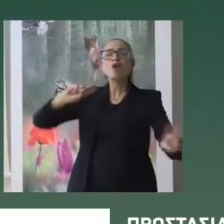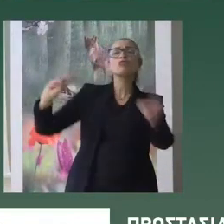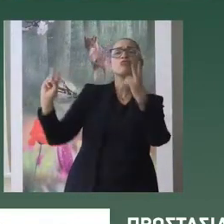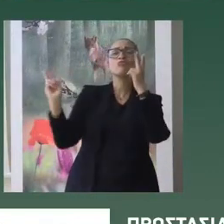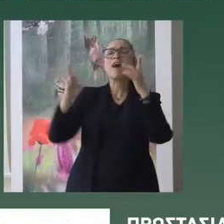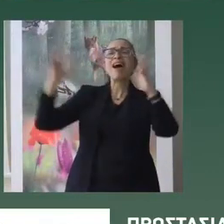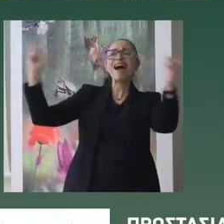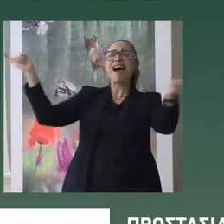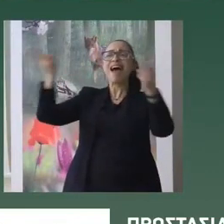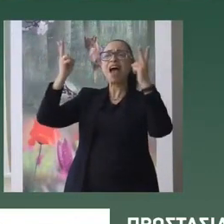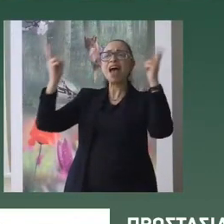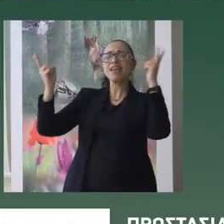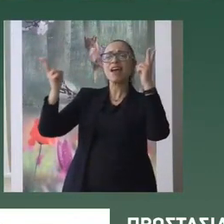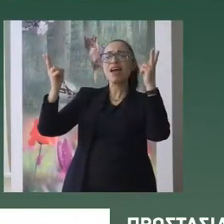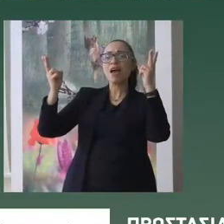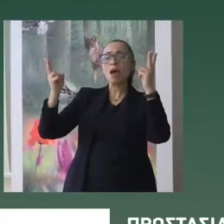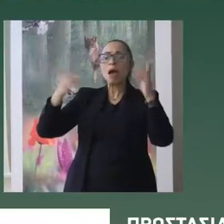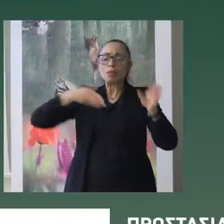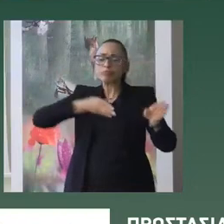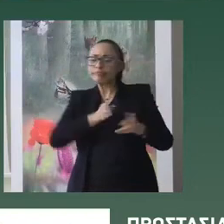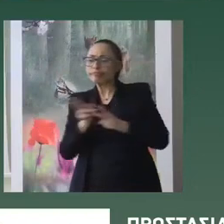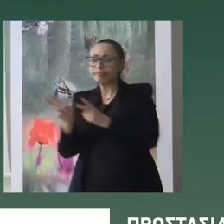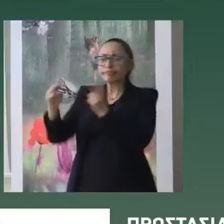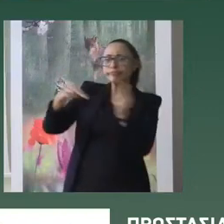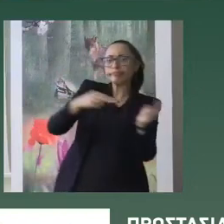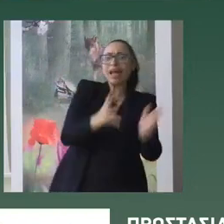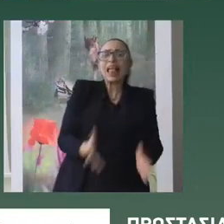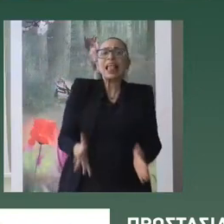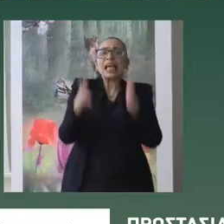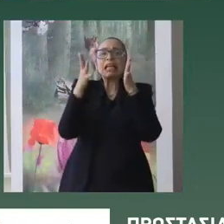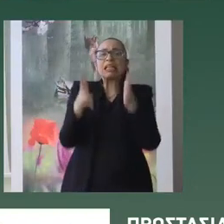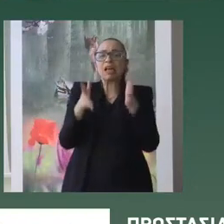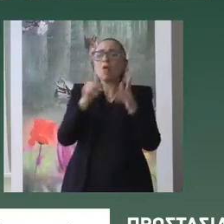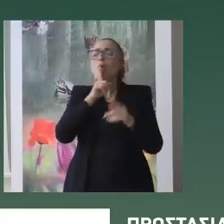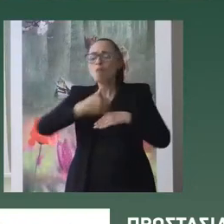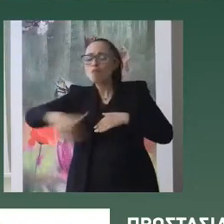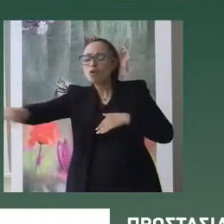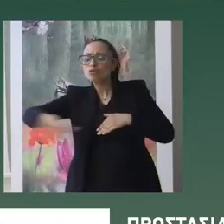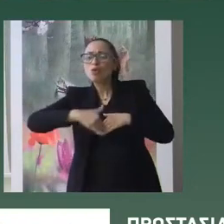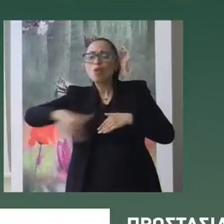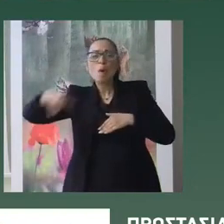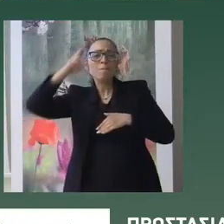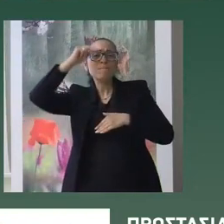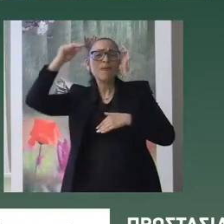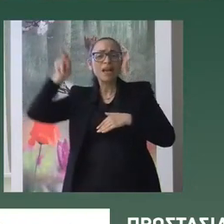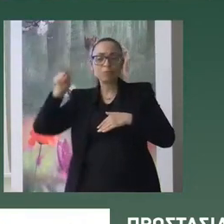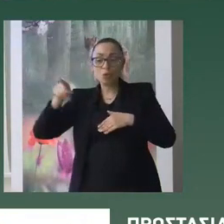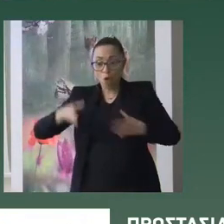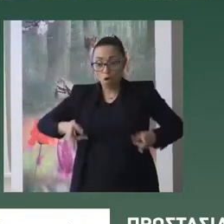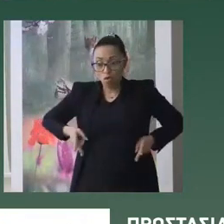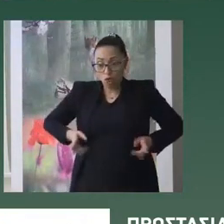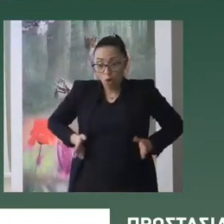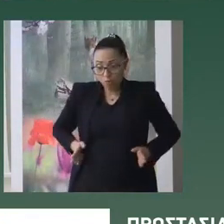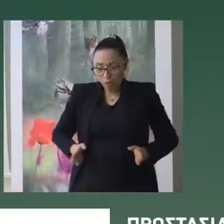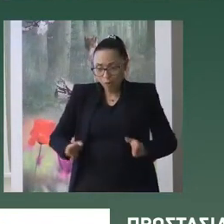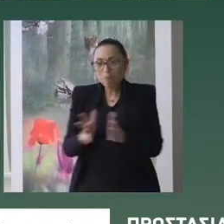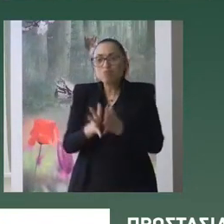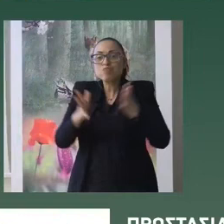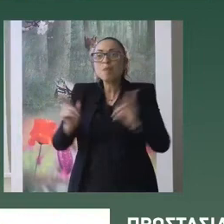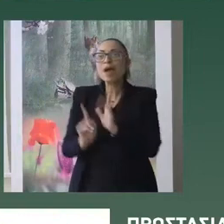αέρας, μια αέρια μάζα, ανάμεσα στα κτίρια. Αυτή θα μπορούσε να είναι πανεπιστημίου. Το πλάτος του δρόμου είναι πολύ μεγαλύτερο από το